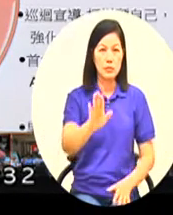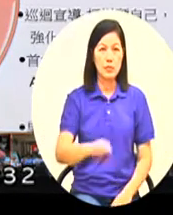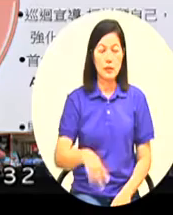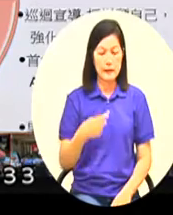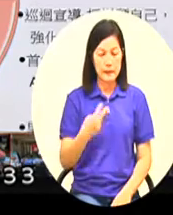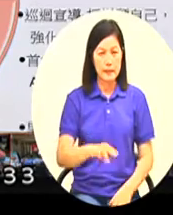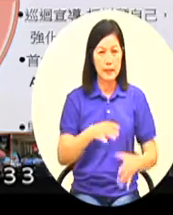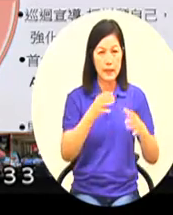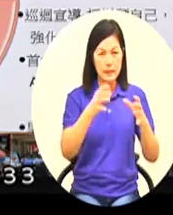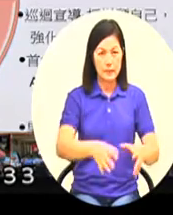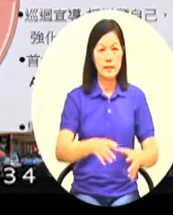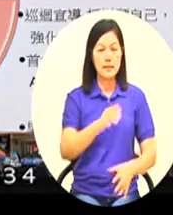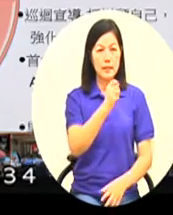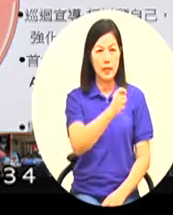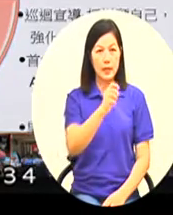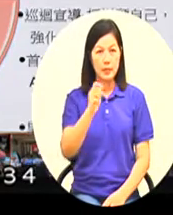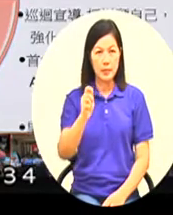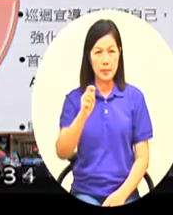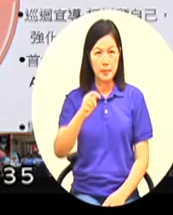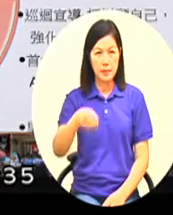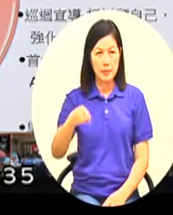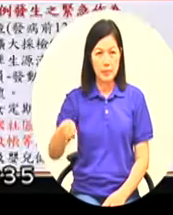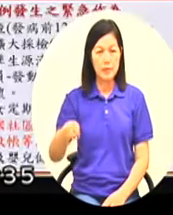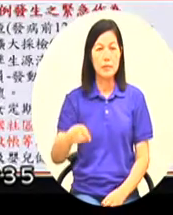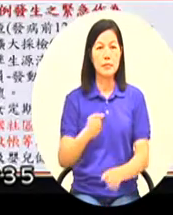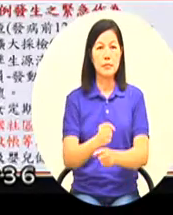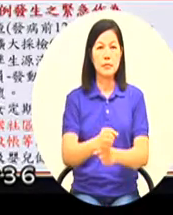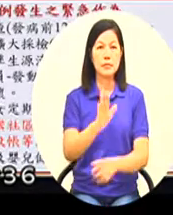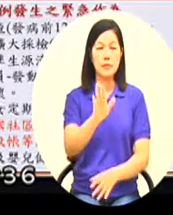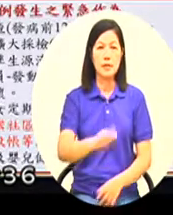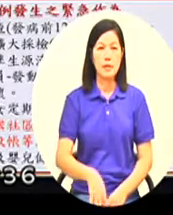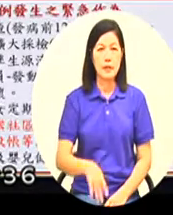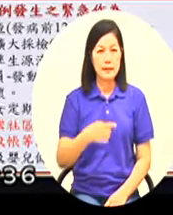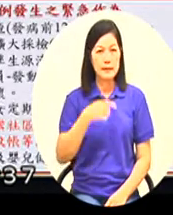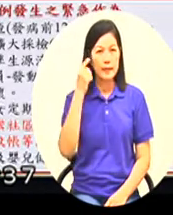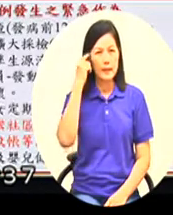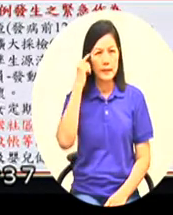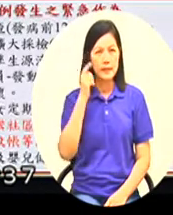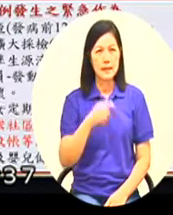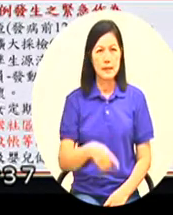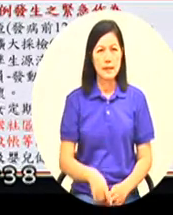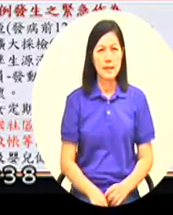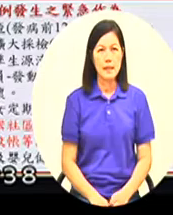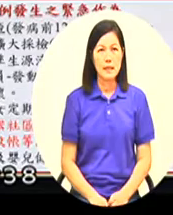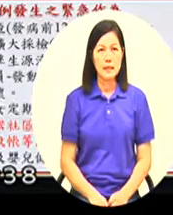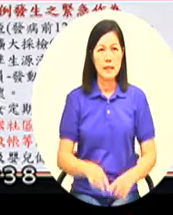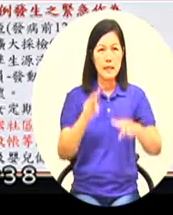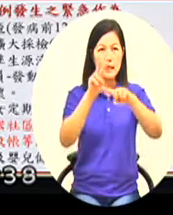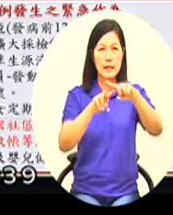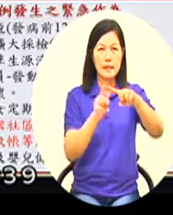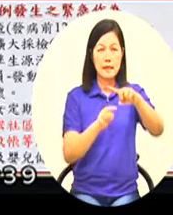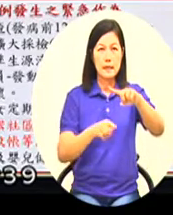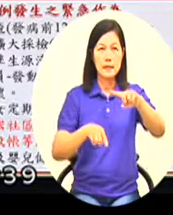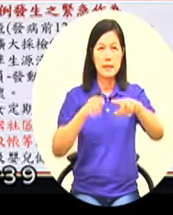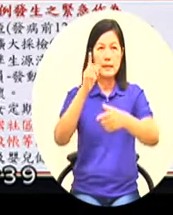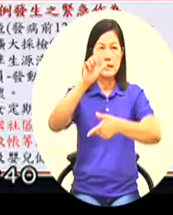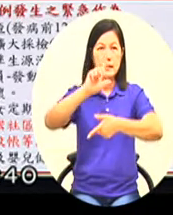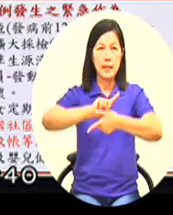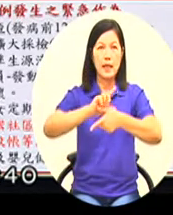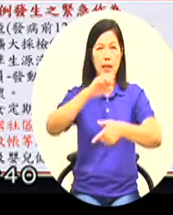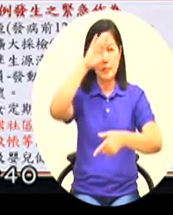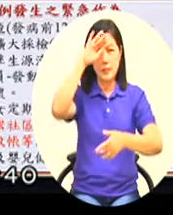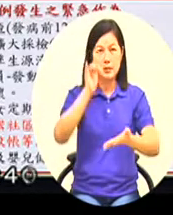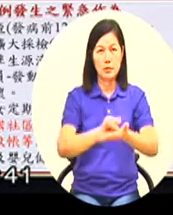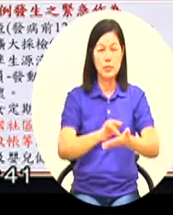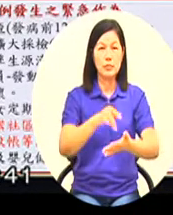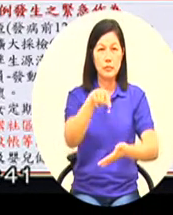们的 APP 工作。在资卡部分，那这是今年在整个全球防疫里面一个重要议题。那我们可以看到